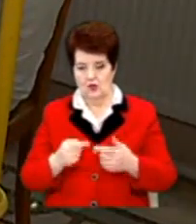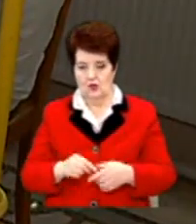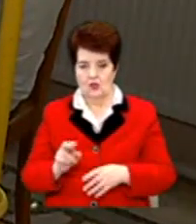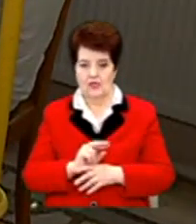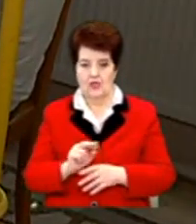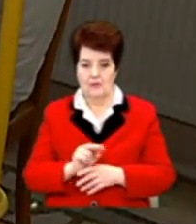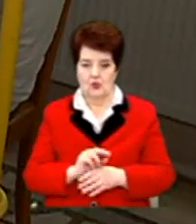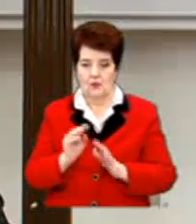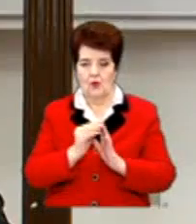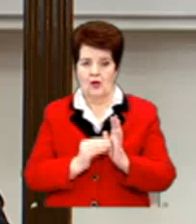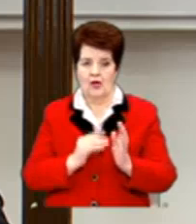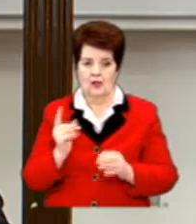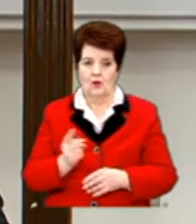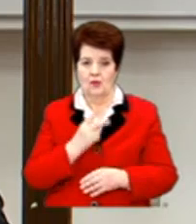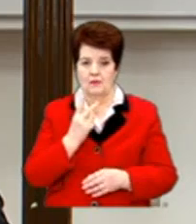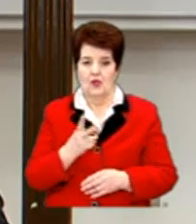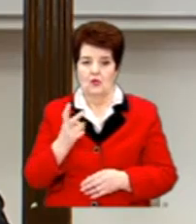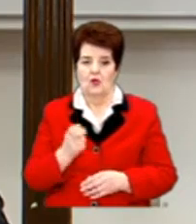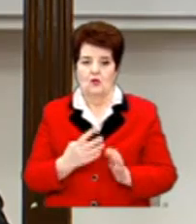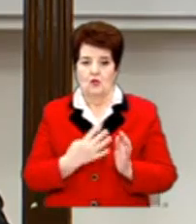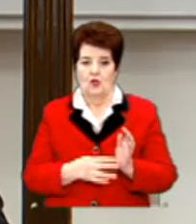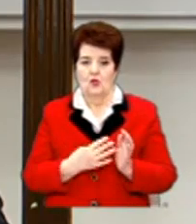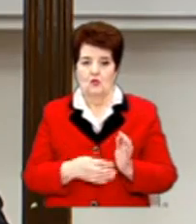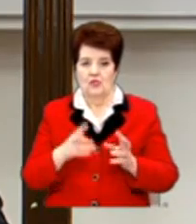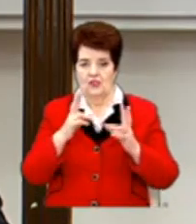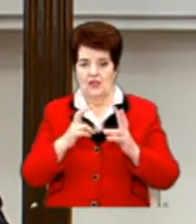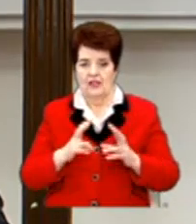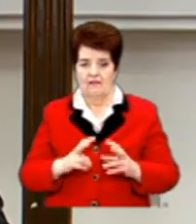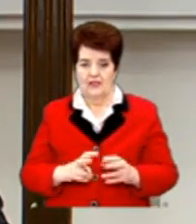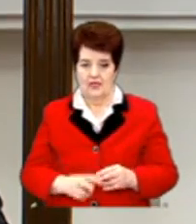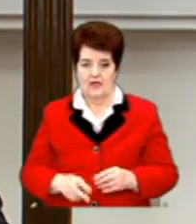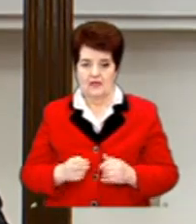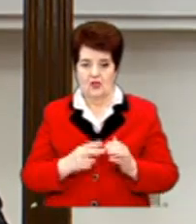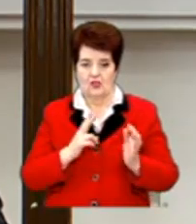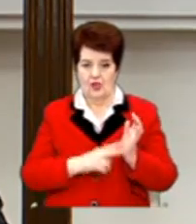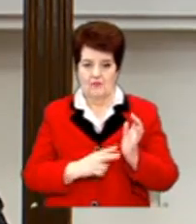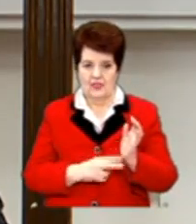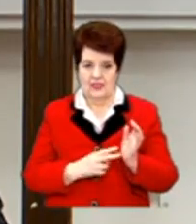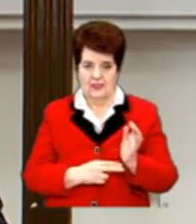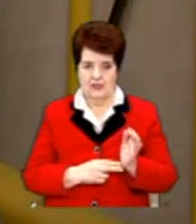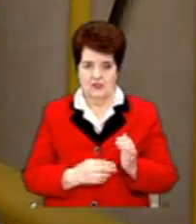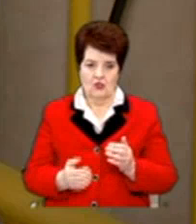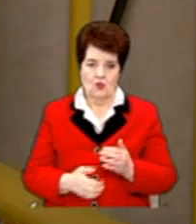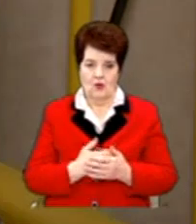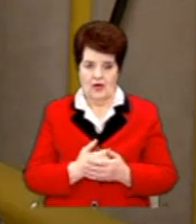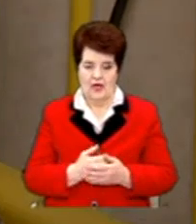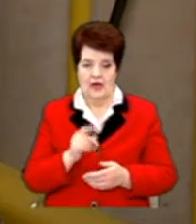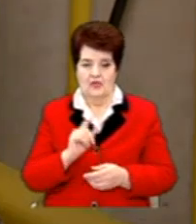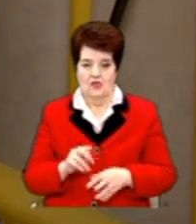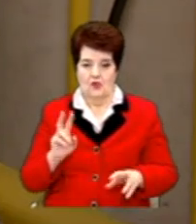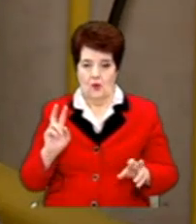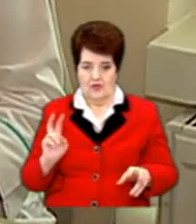tratamentelor. Programul unic prevede 290 de investigații, dintre care 70 sunt noi. În acest